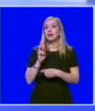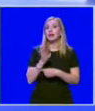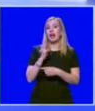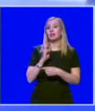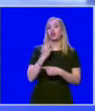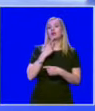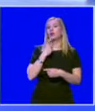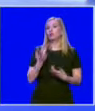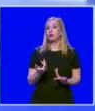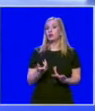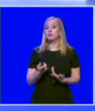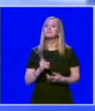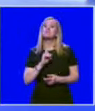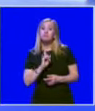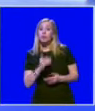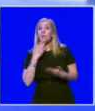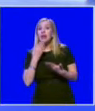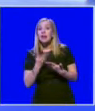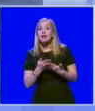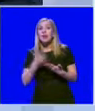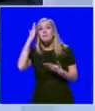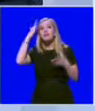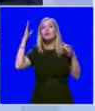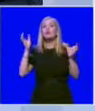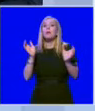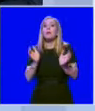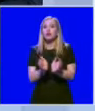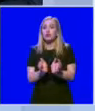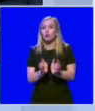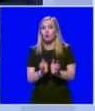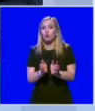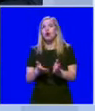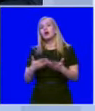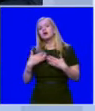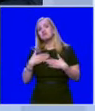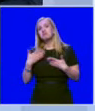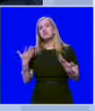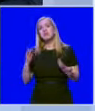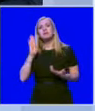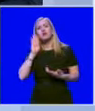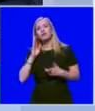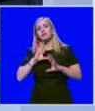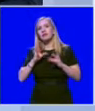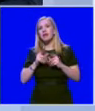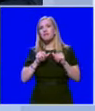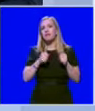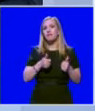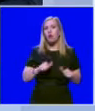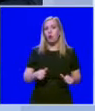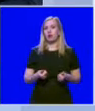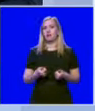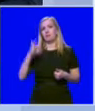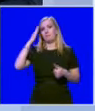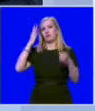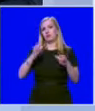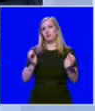Добре, но предлагайки правителство на мълцинството, сега в интерес на истината, ние сме чували за всякакви форми на правителство на мълцинството, но